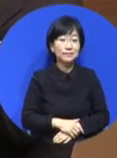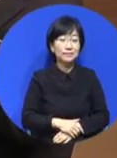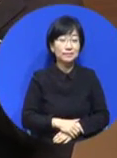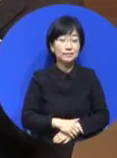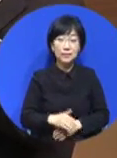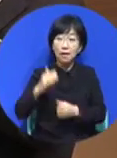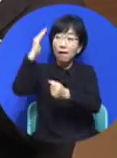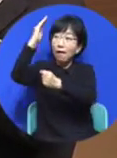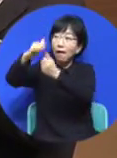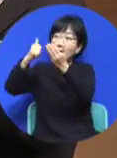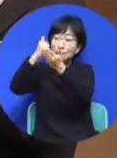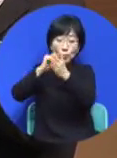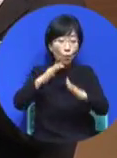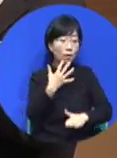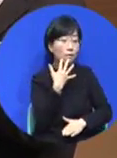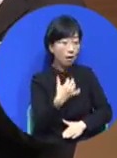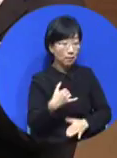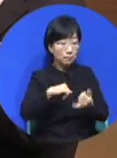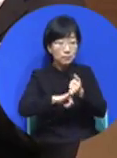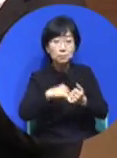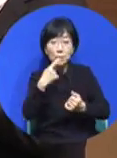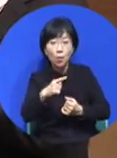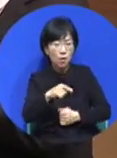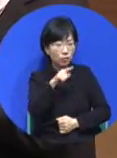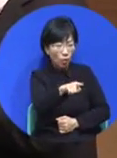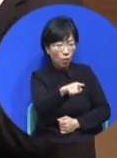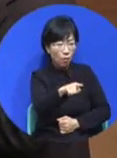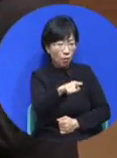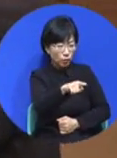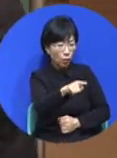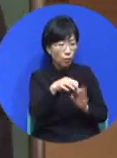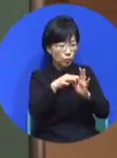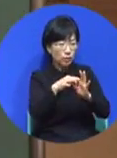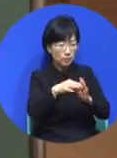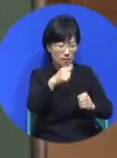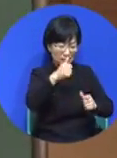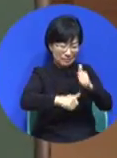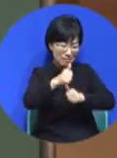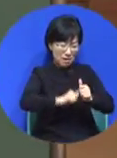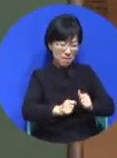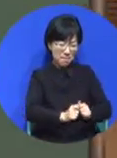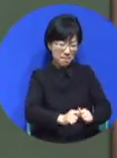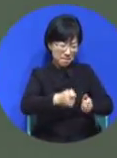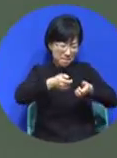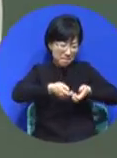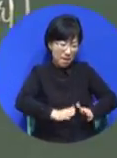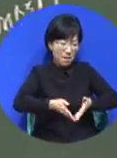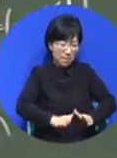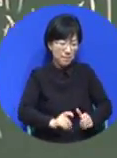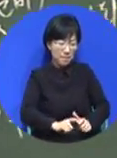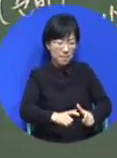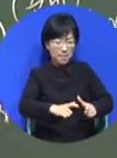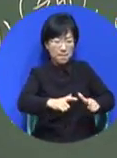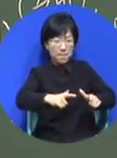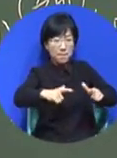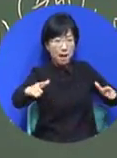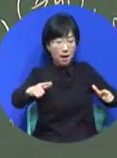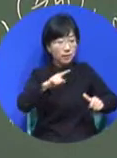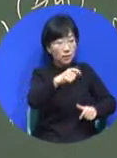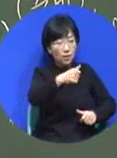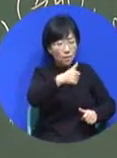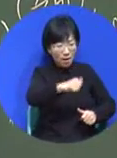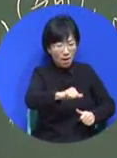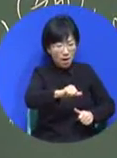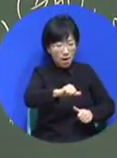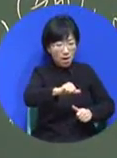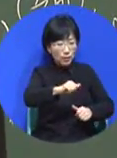번성케 하리라. What he said to him earlier was different from what he's saying now. I will surely bless you. Your descendants will